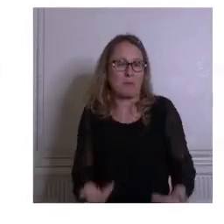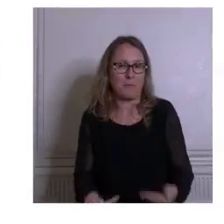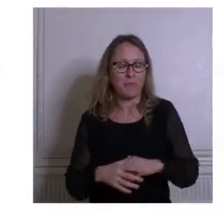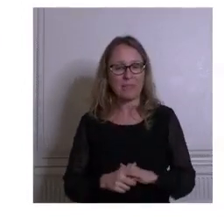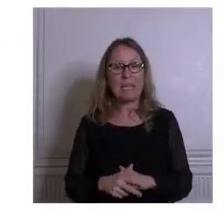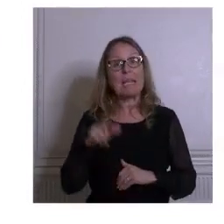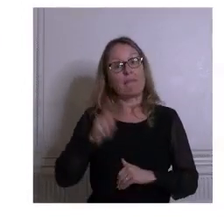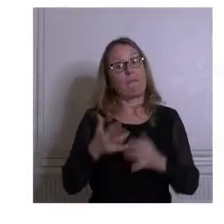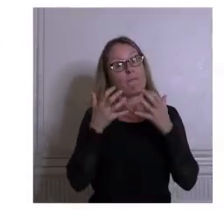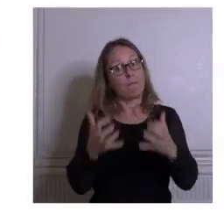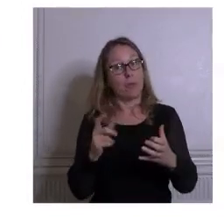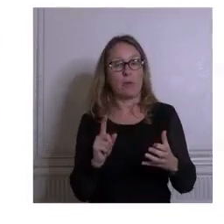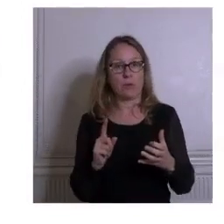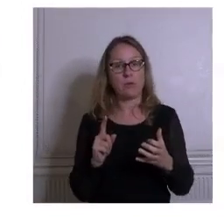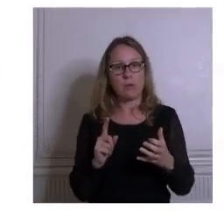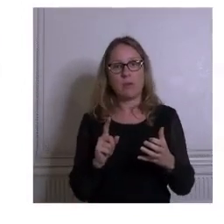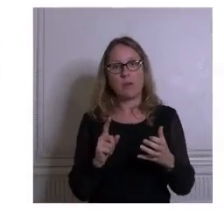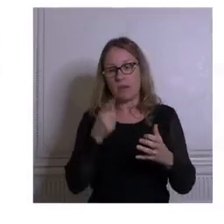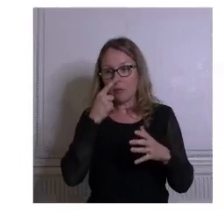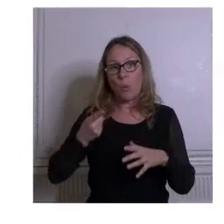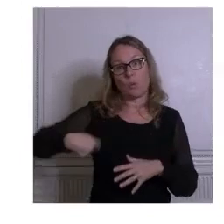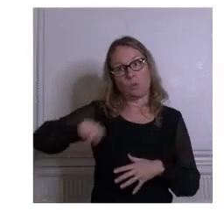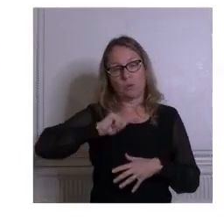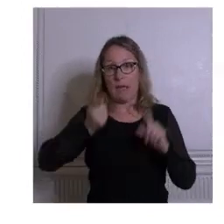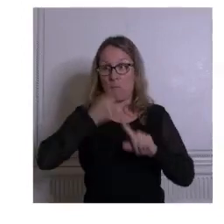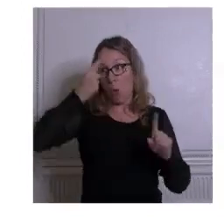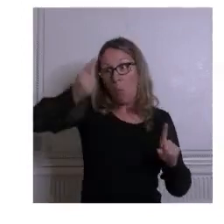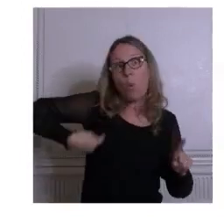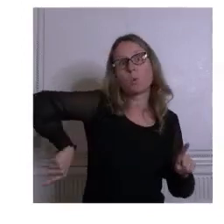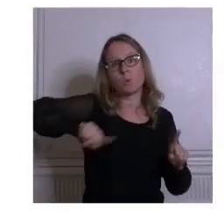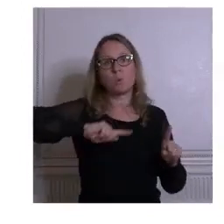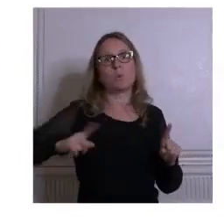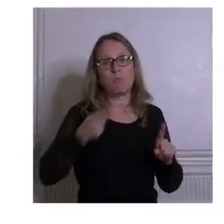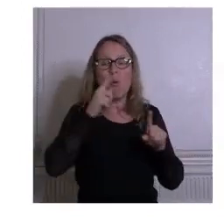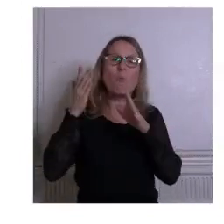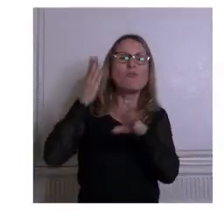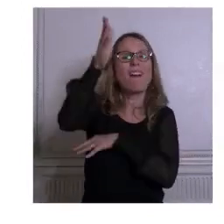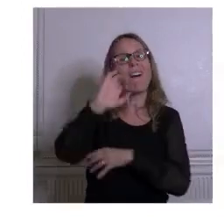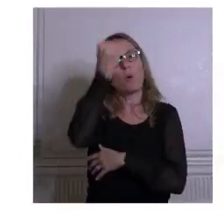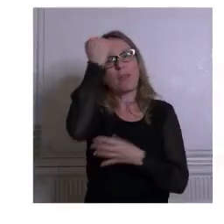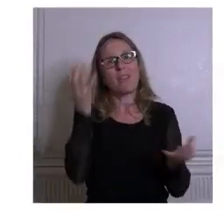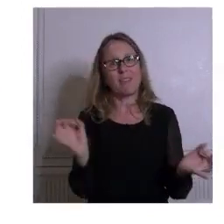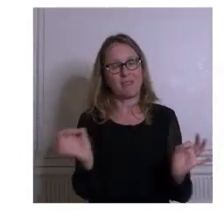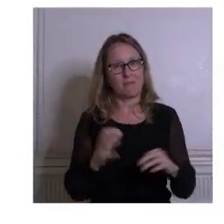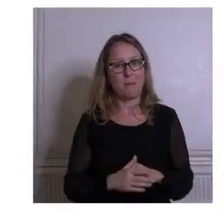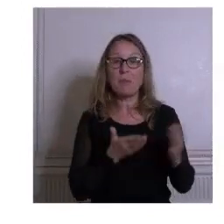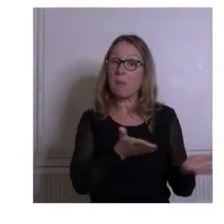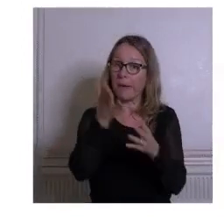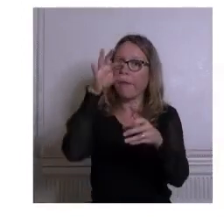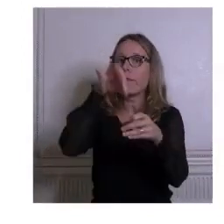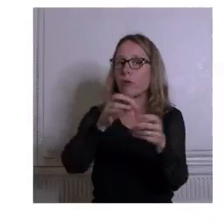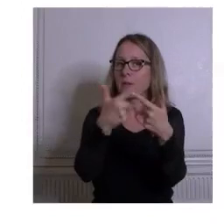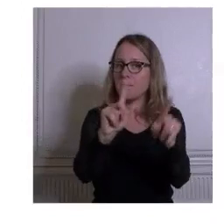l'autre engagement que nous avions demandé à la SNCF préalablement, avant toute étude, c'était aussi, on ne l'a pas rappelé, parce qu'on s'occupe aussi des